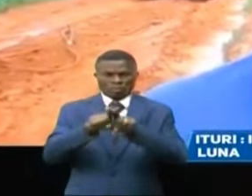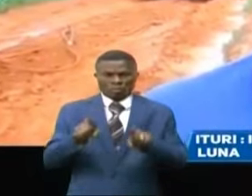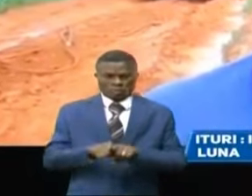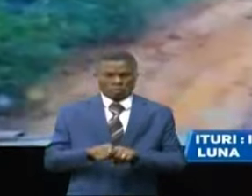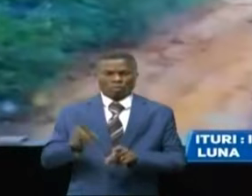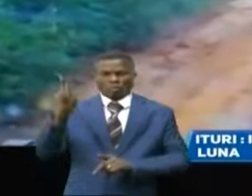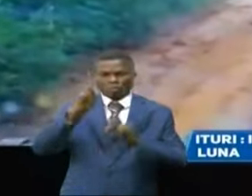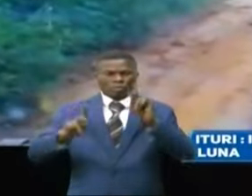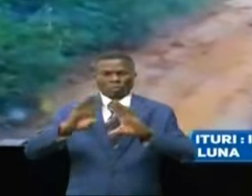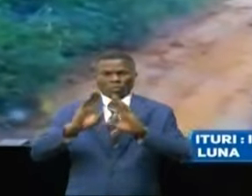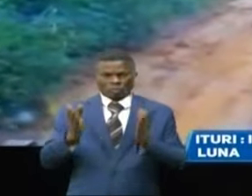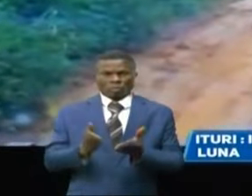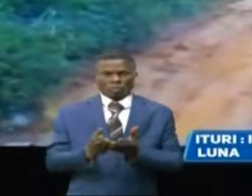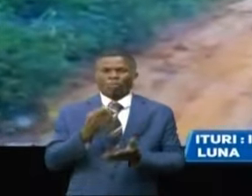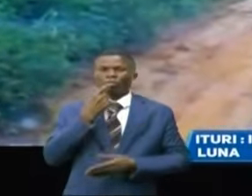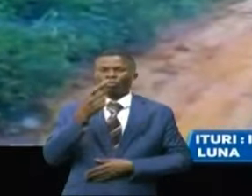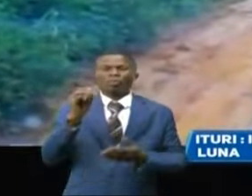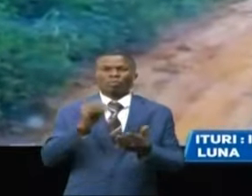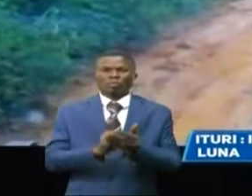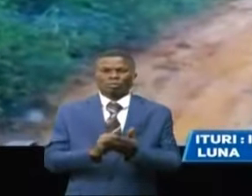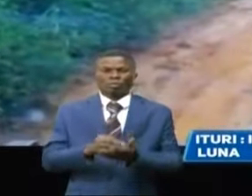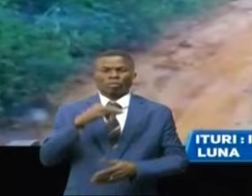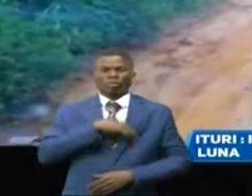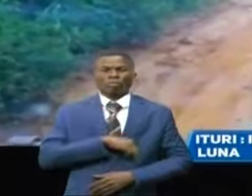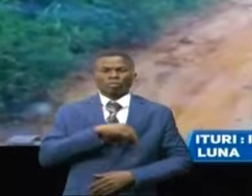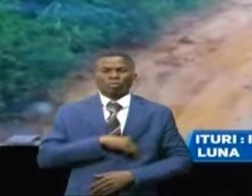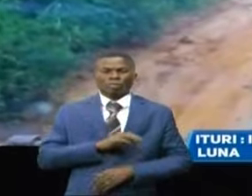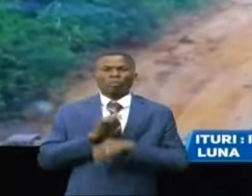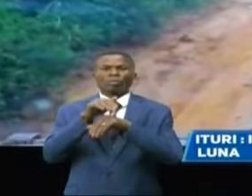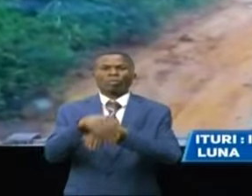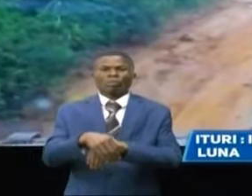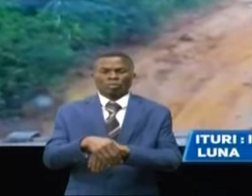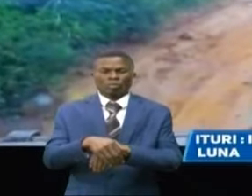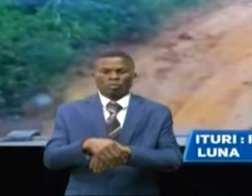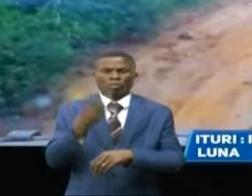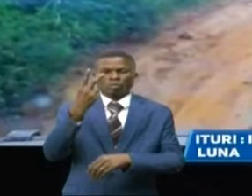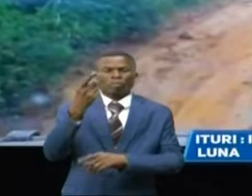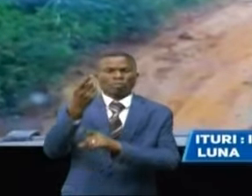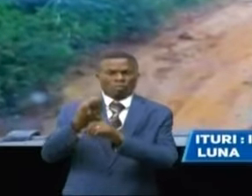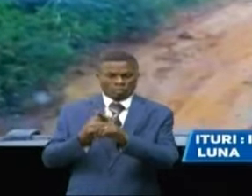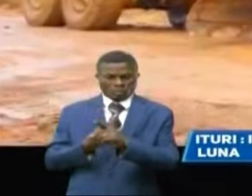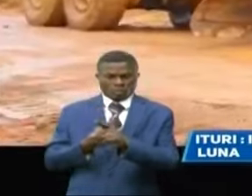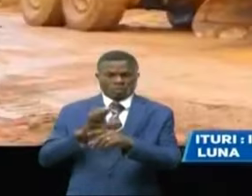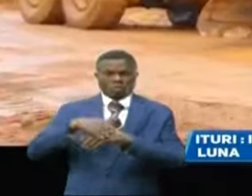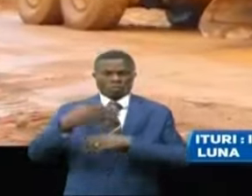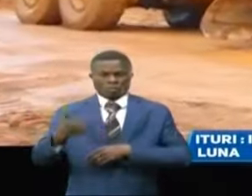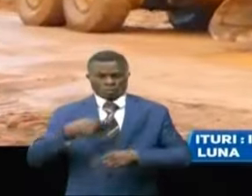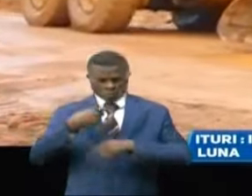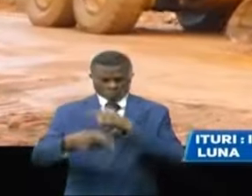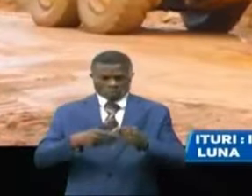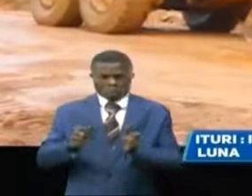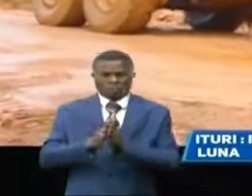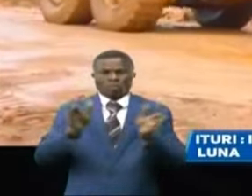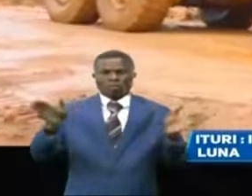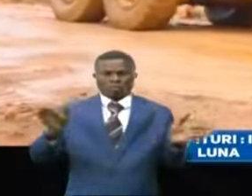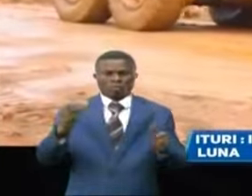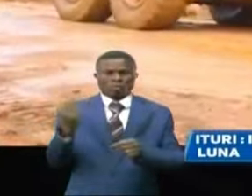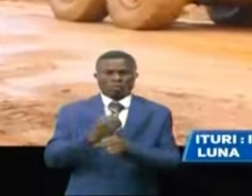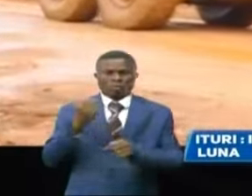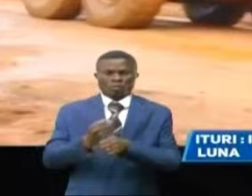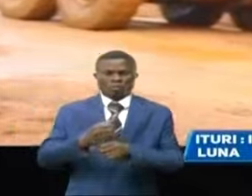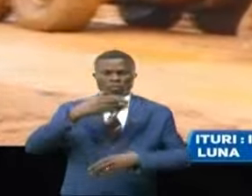paisible population. Signalons que cette mission intervient près de deux mois seulement après le lancement officiel de travaux